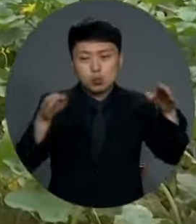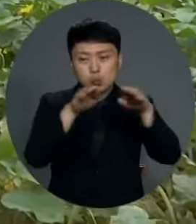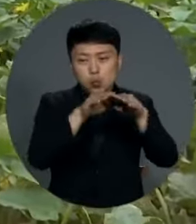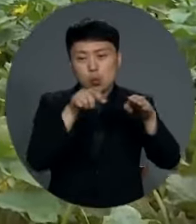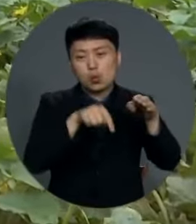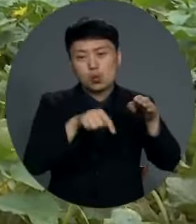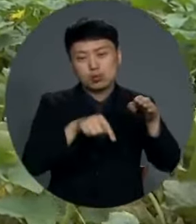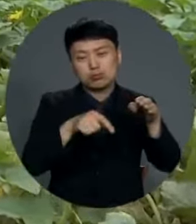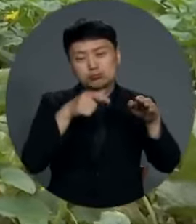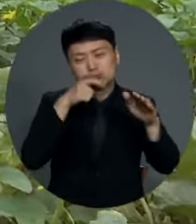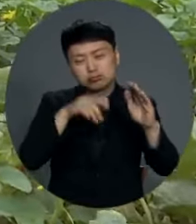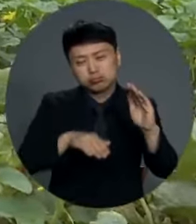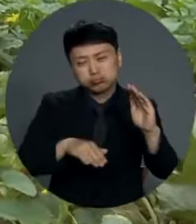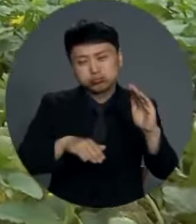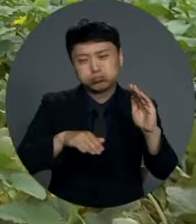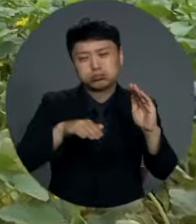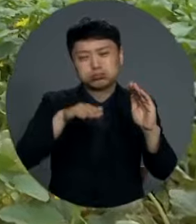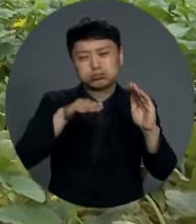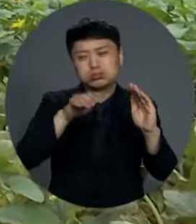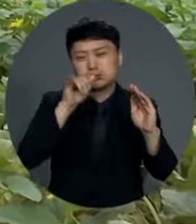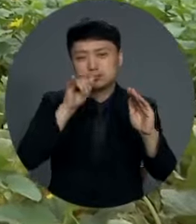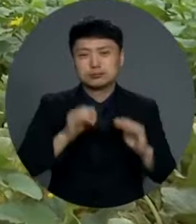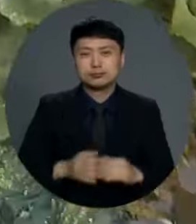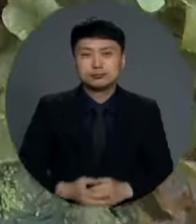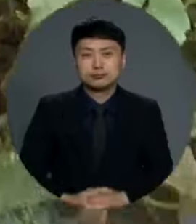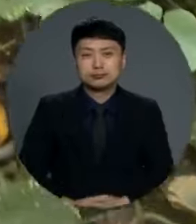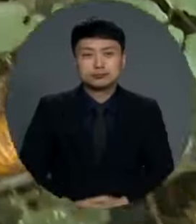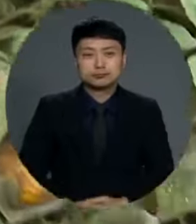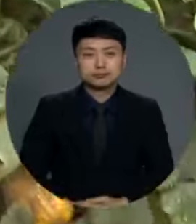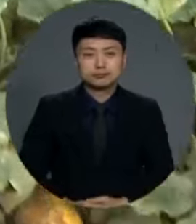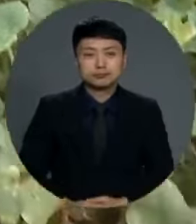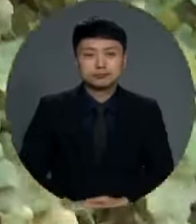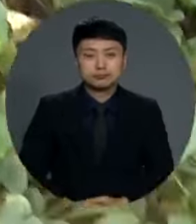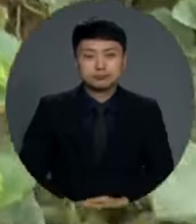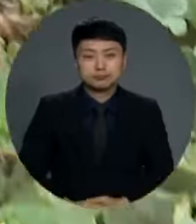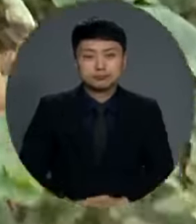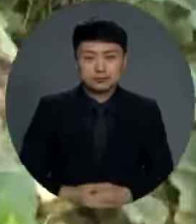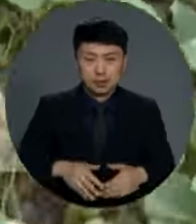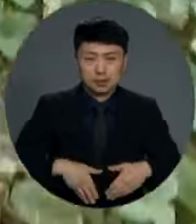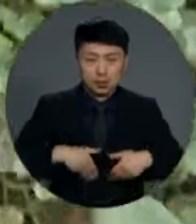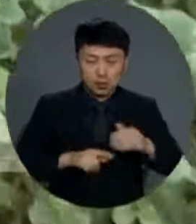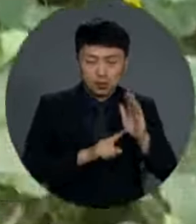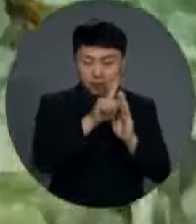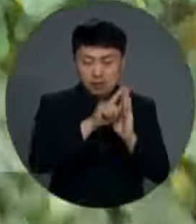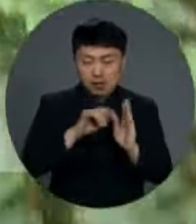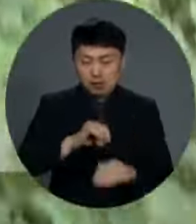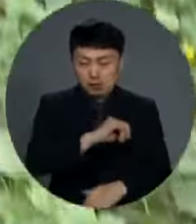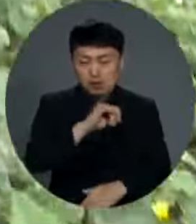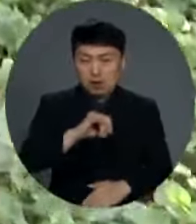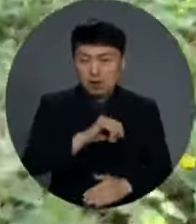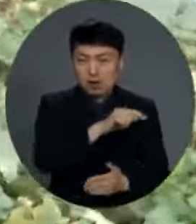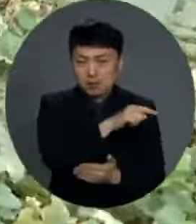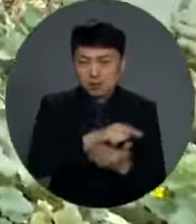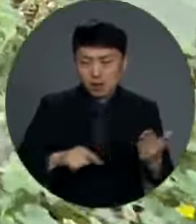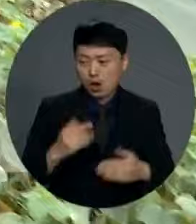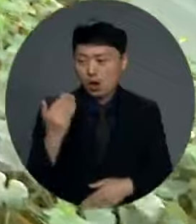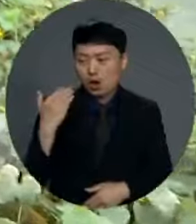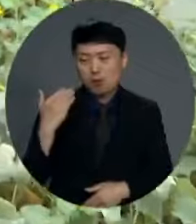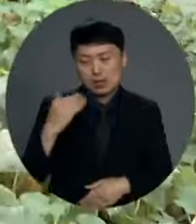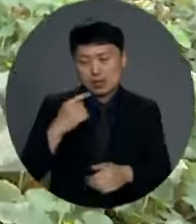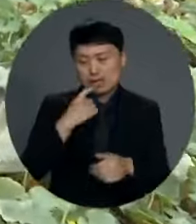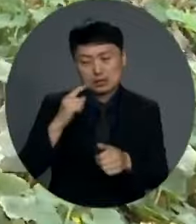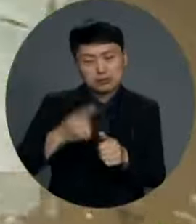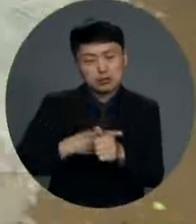것처럼 물이 가득 들어차 버렸습니다. 봄에는 이상기후로 인한 병충해, 최근엔